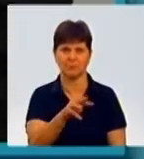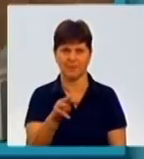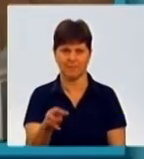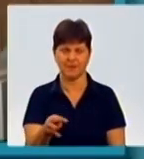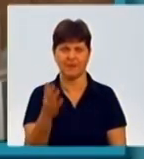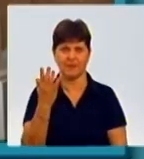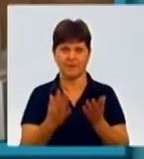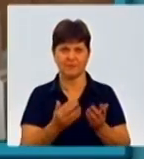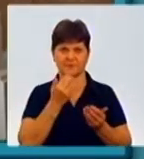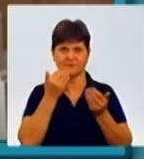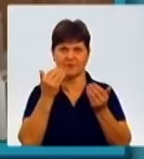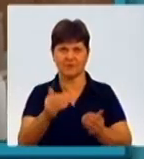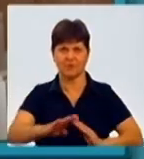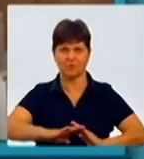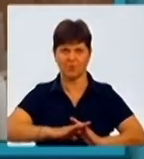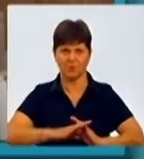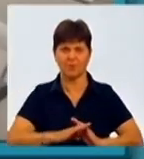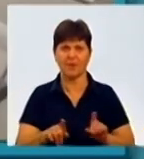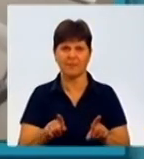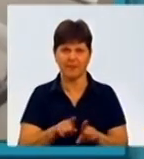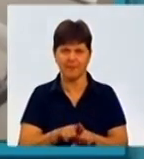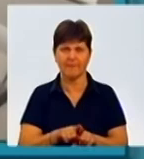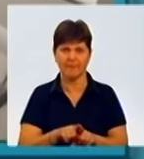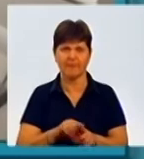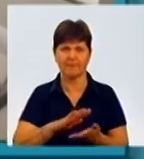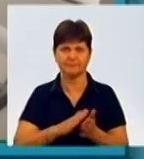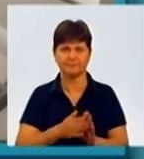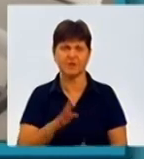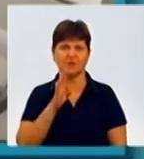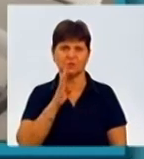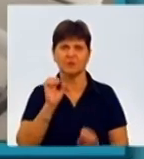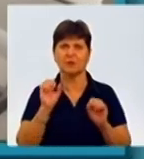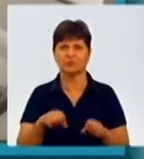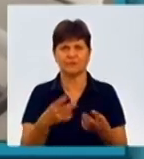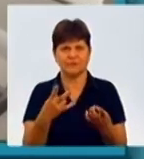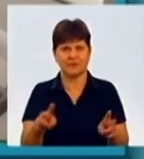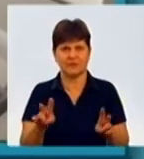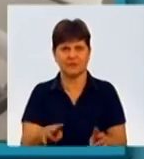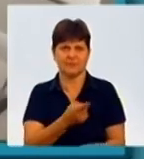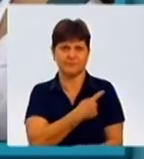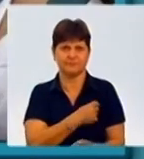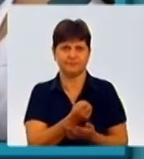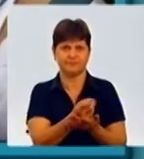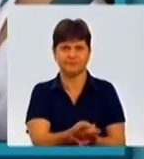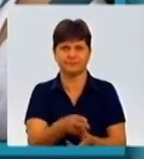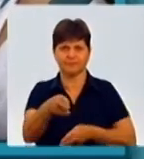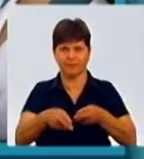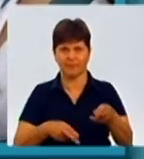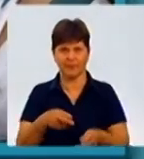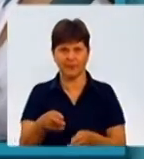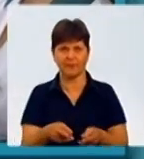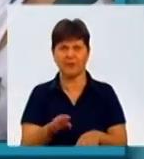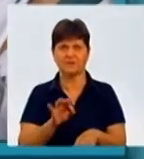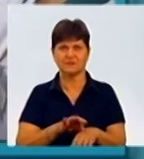Якщо звернутися по допомогу саме на такій стадії, жінці, можливо, навіть не доведеться лягати на операційний стіл. З